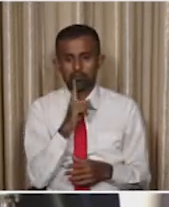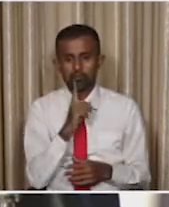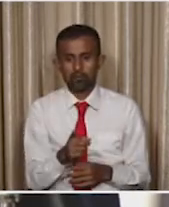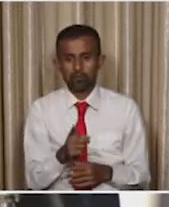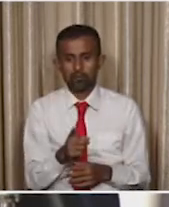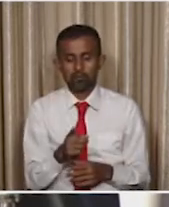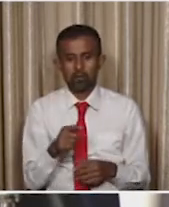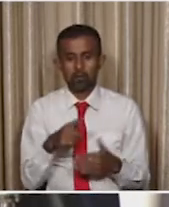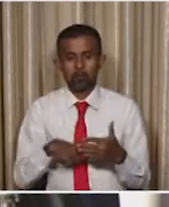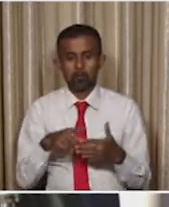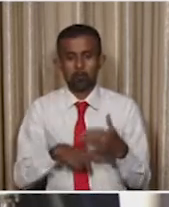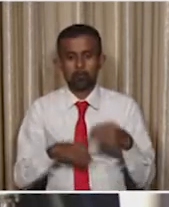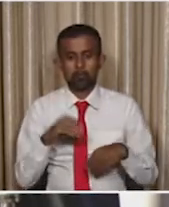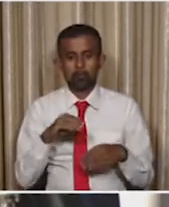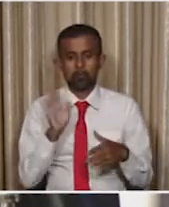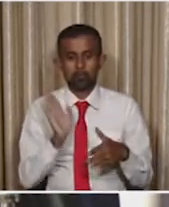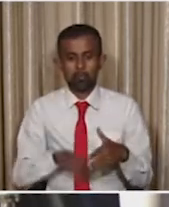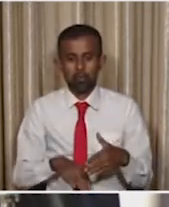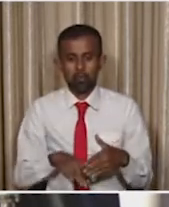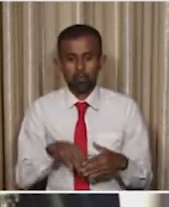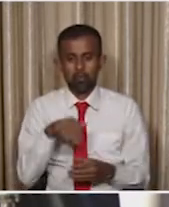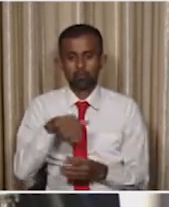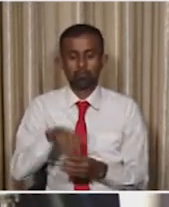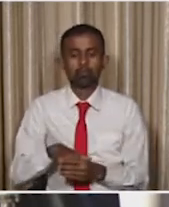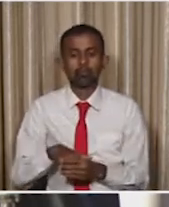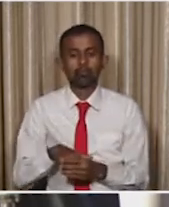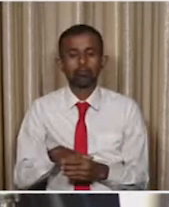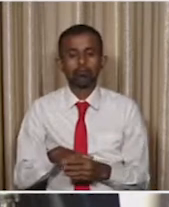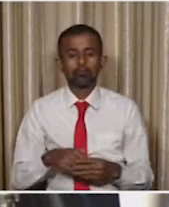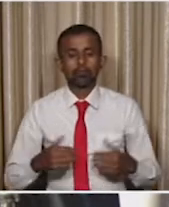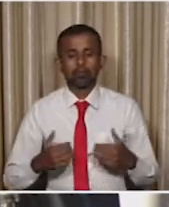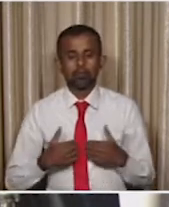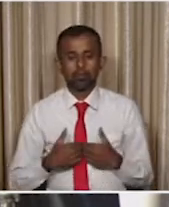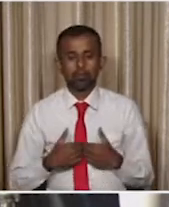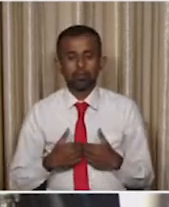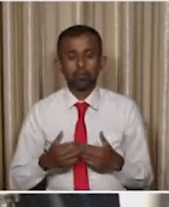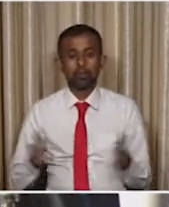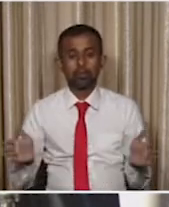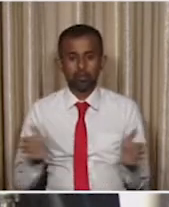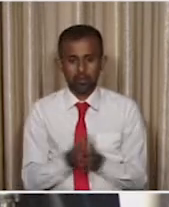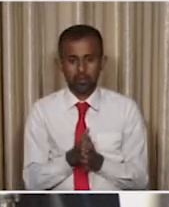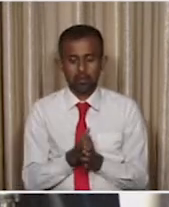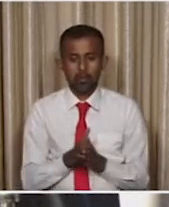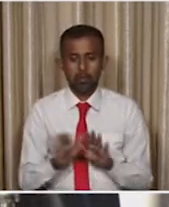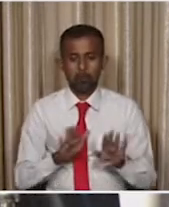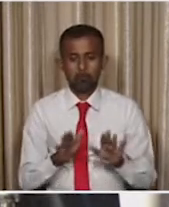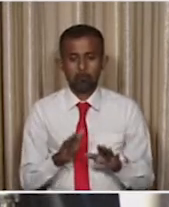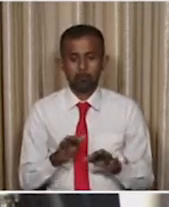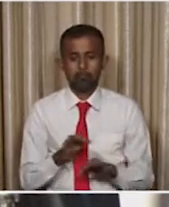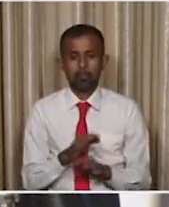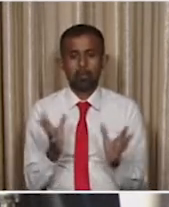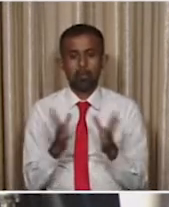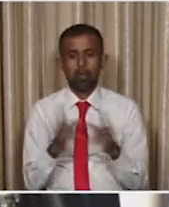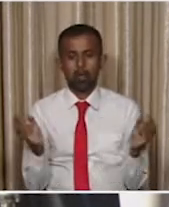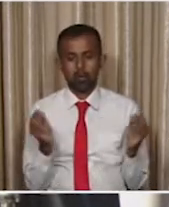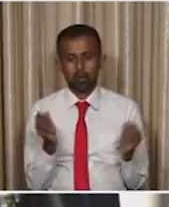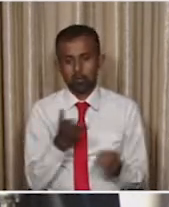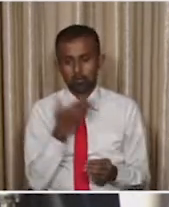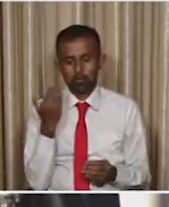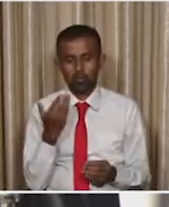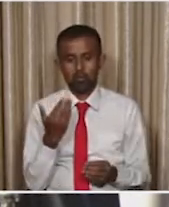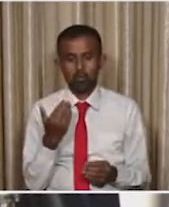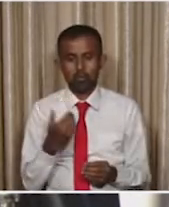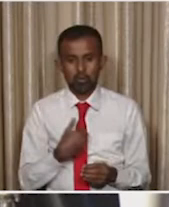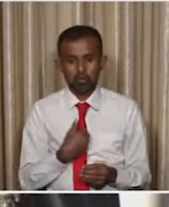மூலமாக நாங்கள் இந்த ஒற்றையாட்சி முறை ஒழிக்கப்படுவதற்கான ஒரு அழுத்தத்தை ஏற்படுத்த வேண்டும் என்பதில் நாங்கள் நம்பிக்கையாக இருக்கின்றோம் அடுத்ததாக